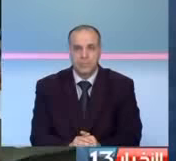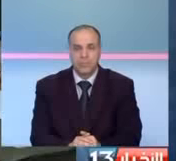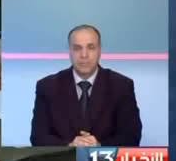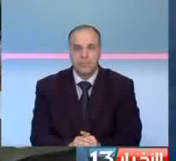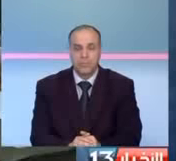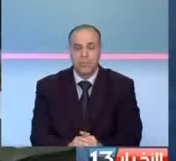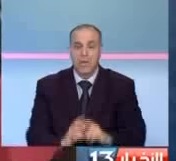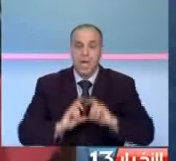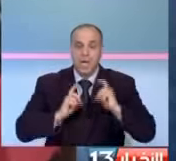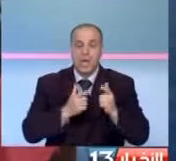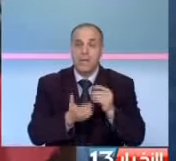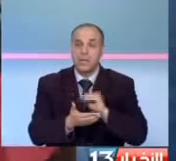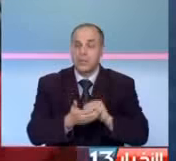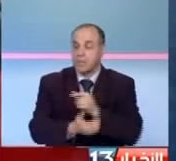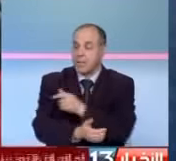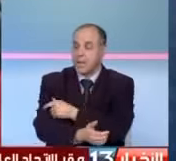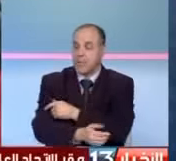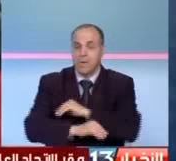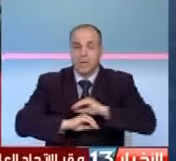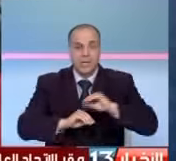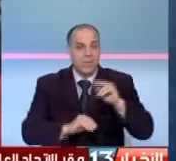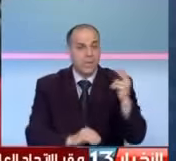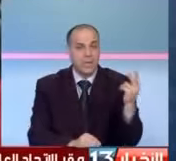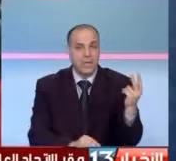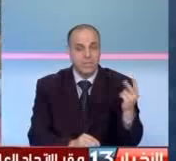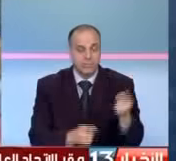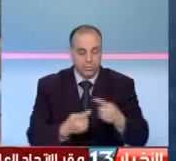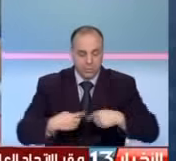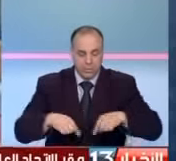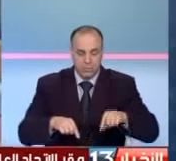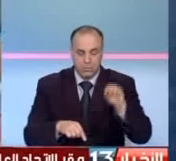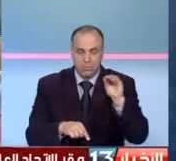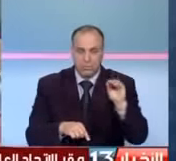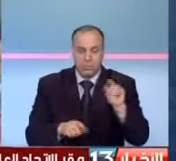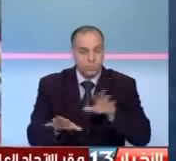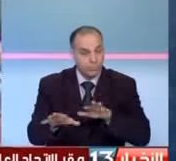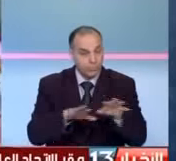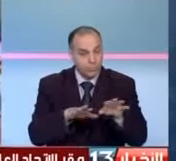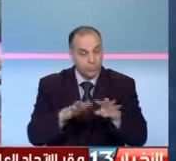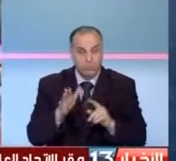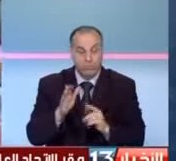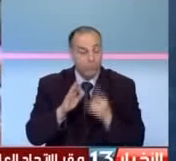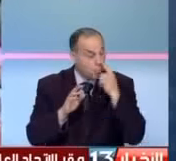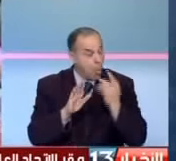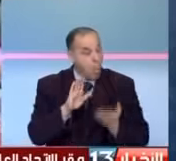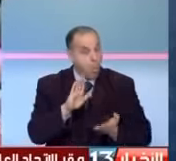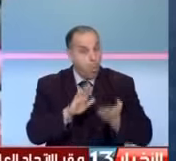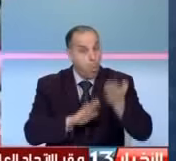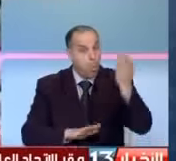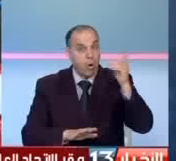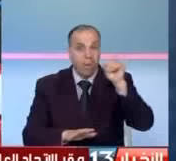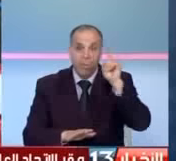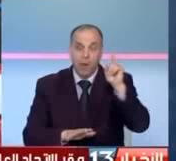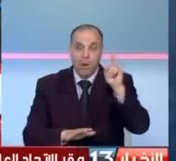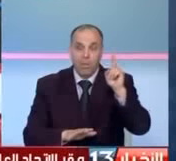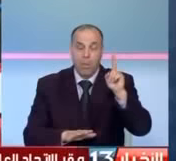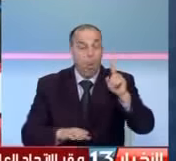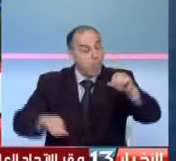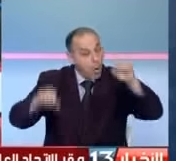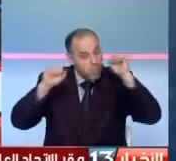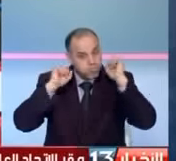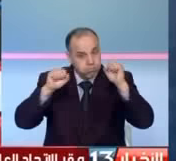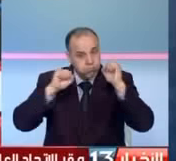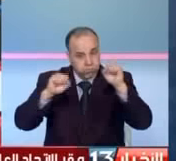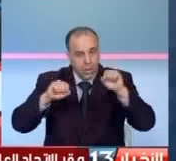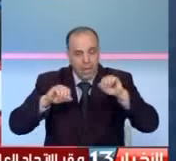لوحت الهيئة الإدارية لنقابة التعليم الثانوي المجتمعة اليوم باتخاذ إجراءات تصعيدية قد تصل إلى إقرار الإضراب في